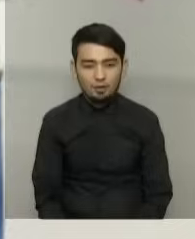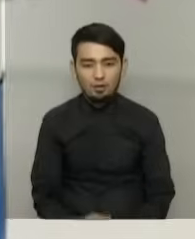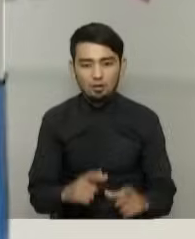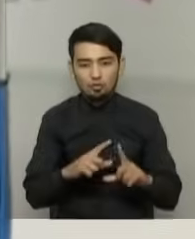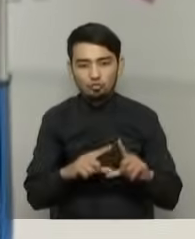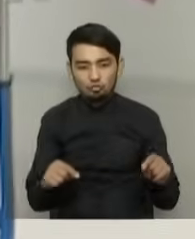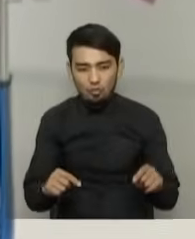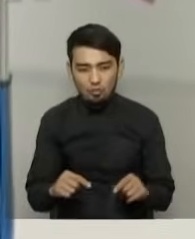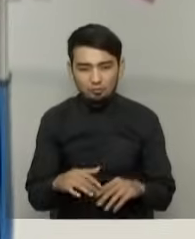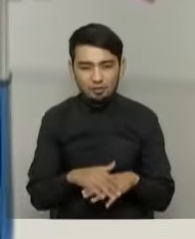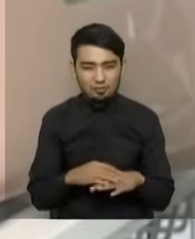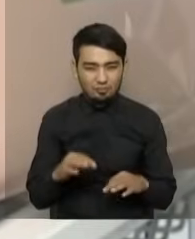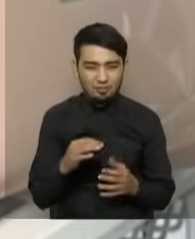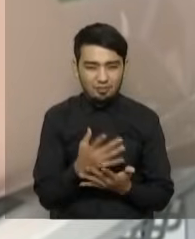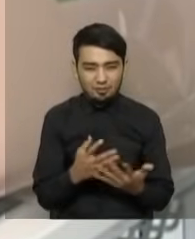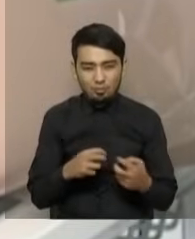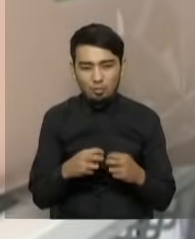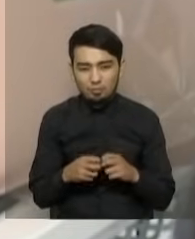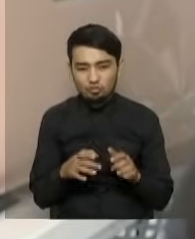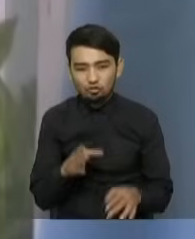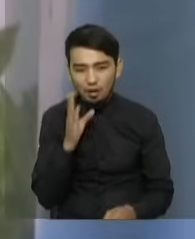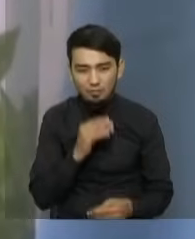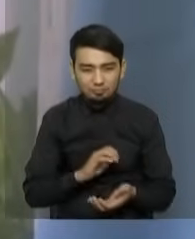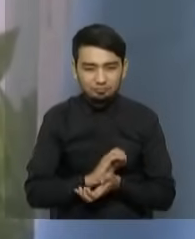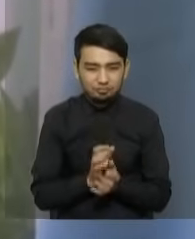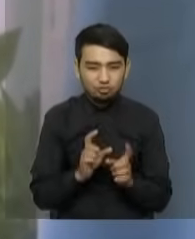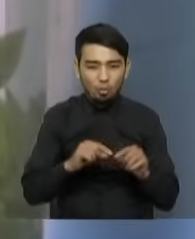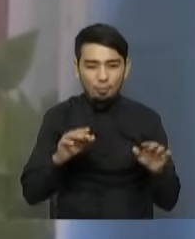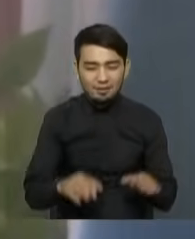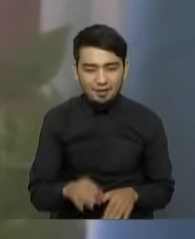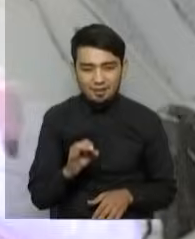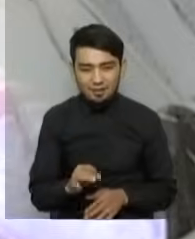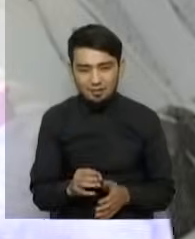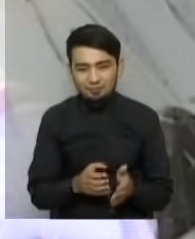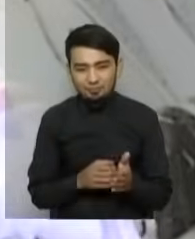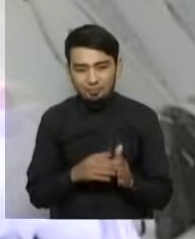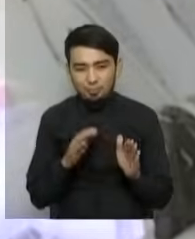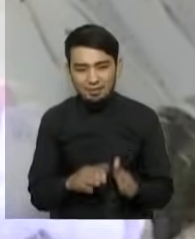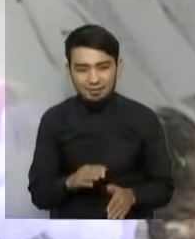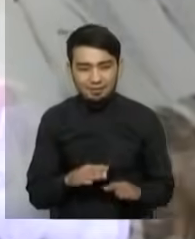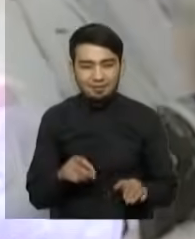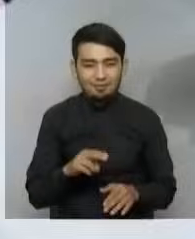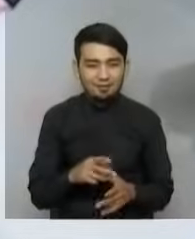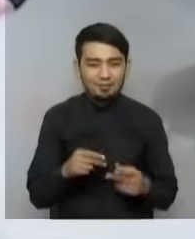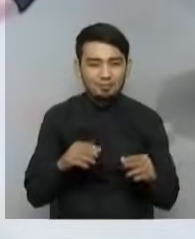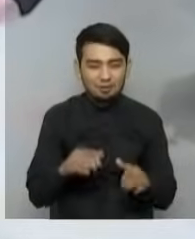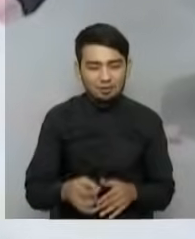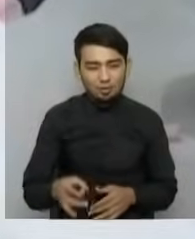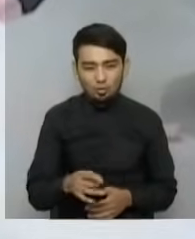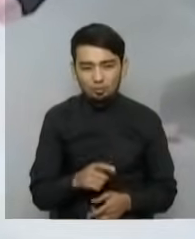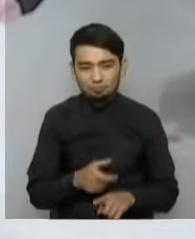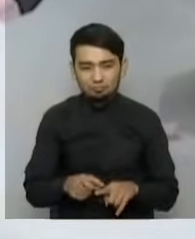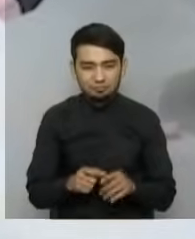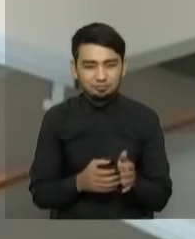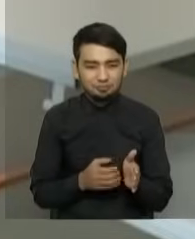Школьное перенаселение. Как решается проблема переполненных школ? Сколько ученических мест не хватает? В каких регионах острый